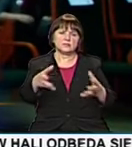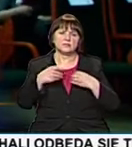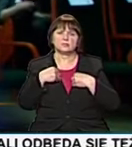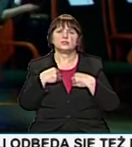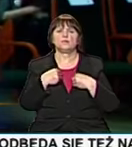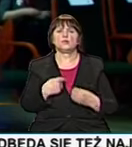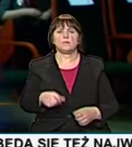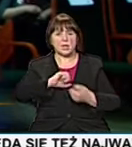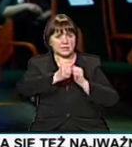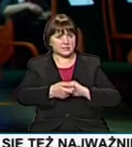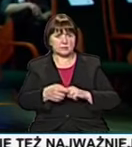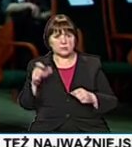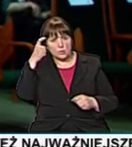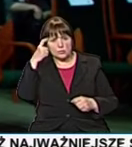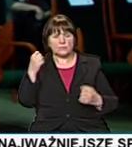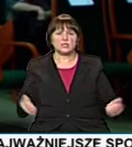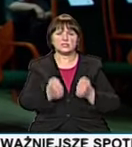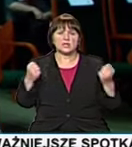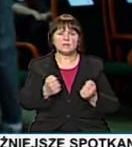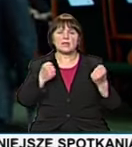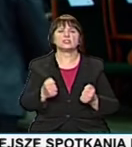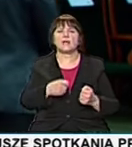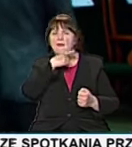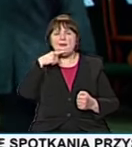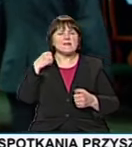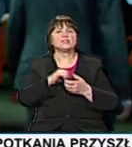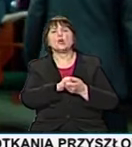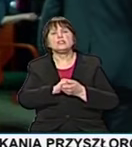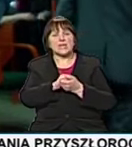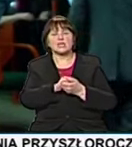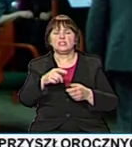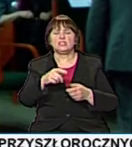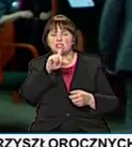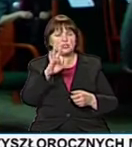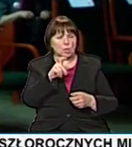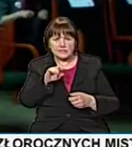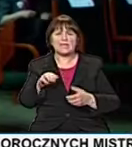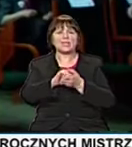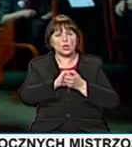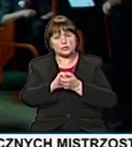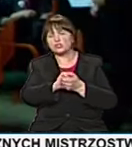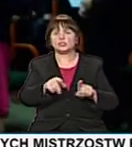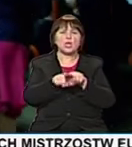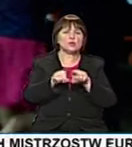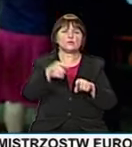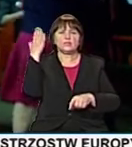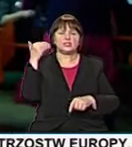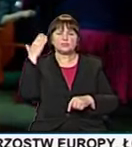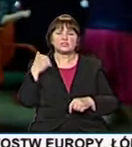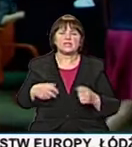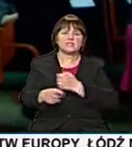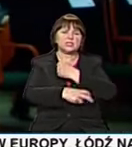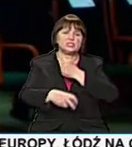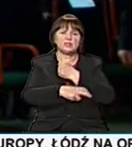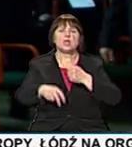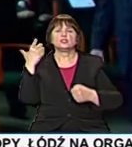otrzymują. Są to przede wszystkim działacze Solidarności, ale znajdziemy również działacze opozycji przedsierpniowej, osoby zaangażowane już w